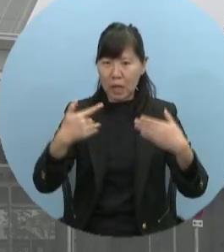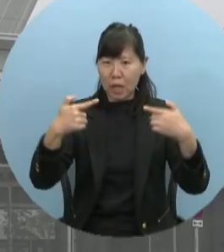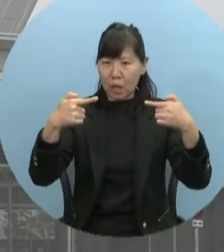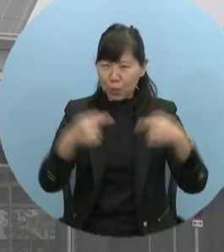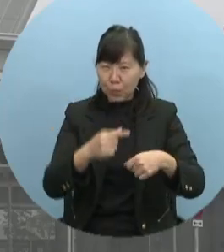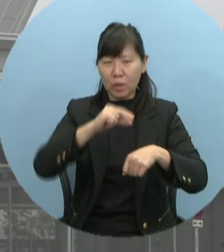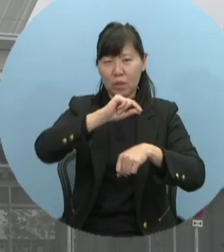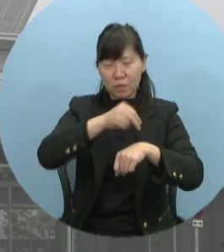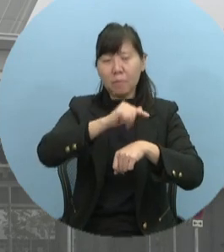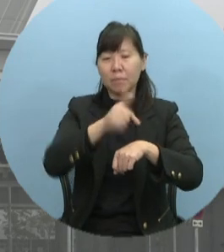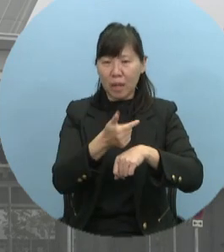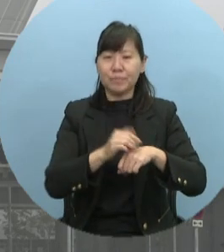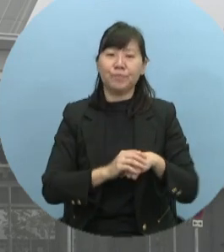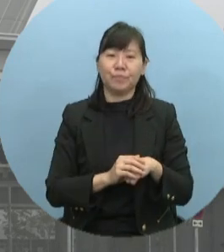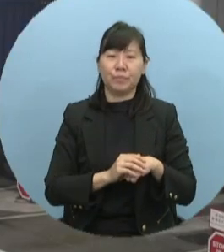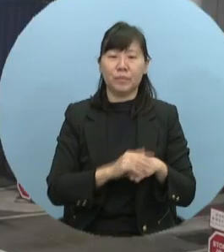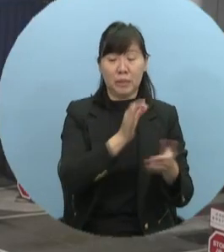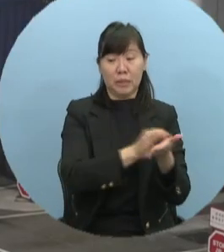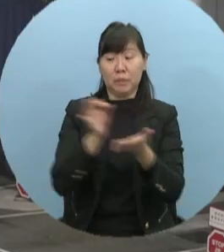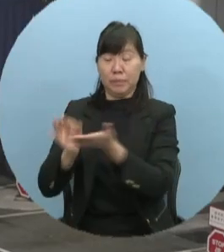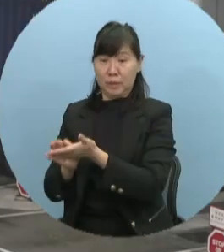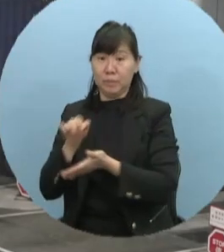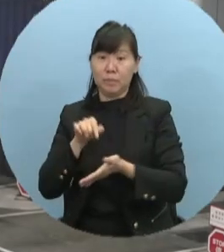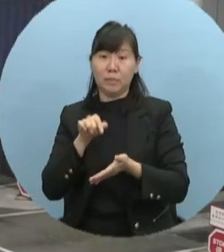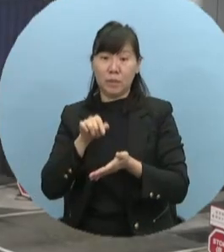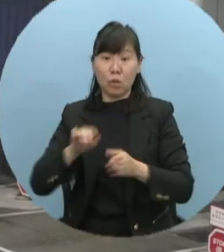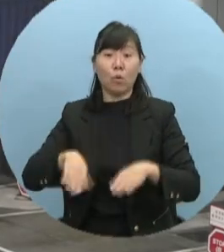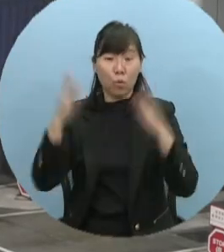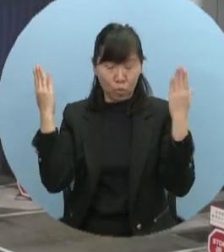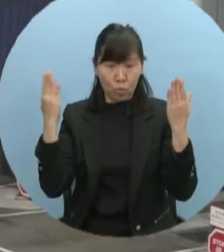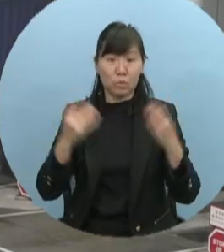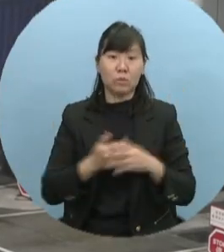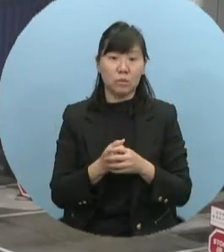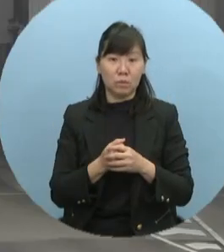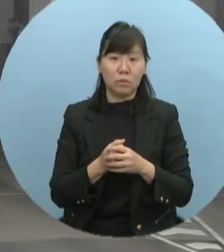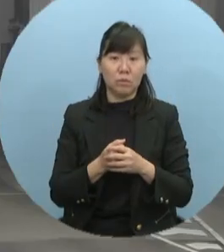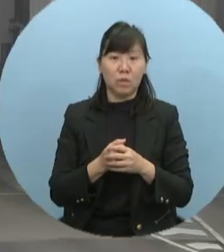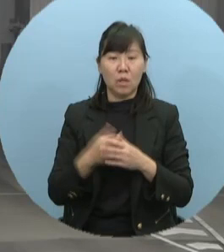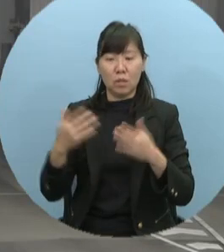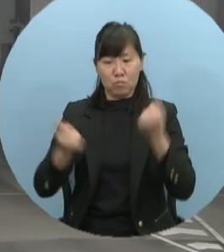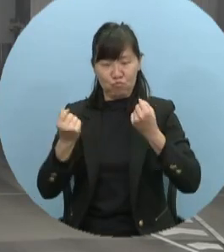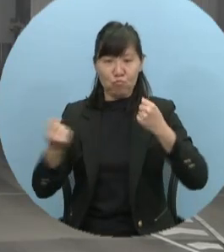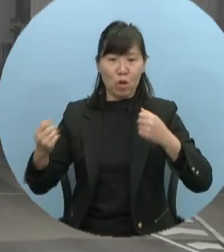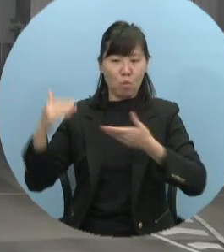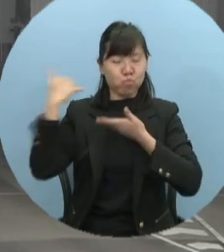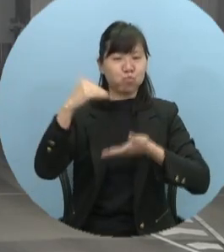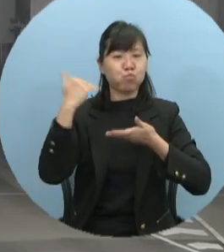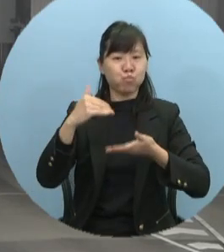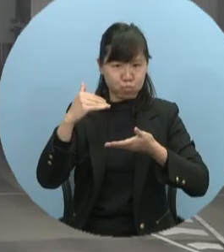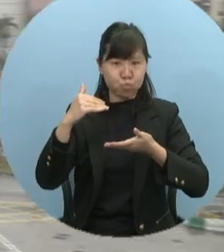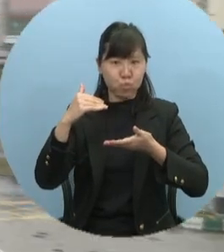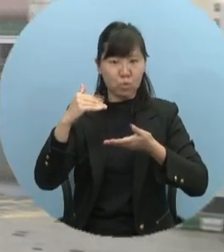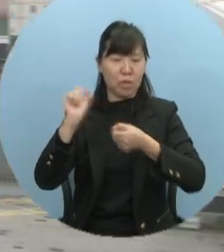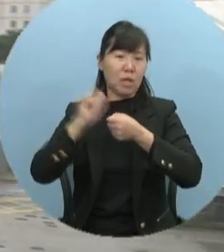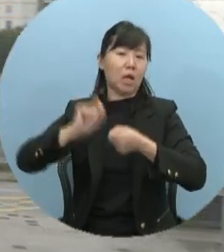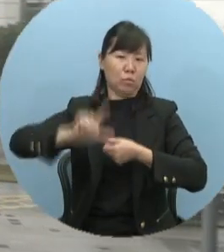翻7-8個鐘。點對點嘅運輸模式係生效以嚟咧，嗰、那個跨境貨運量啊，都陸續